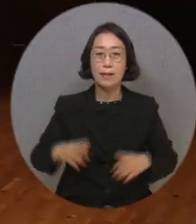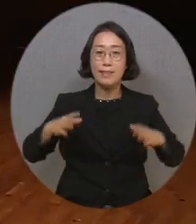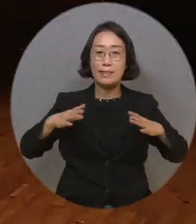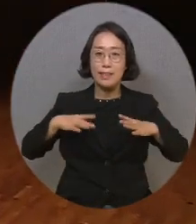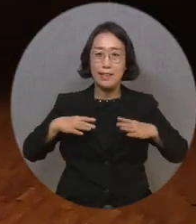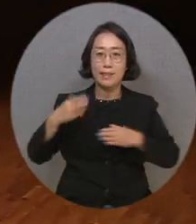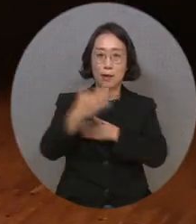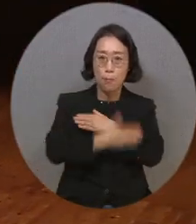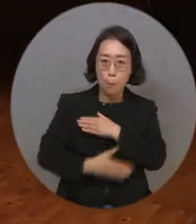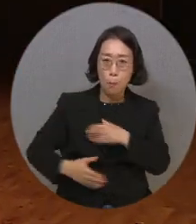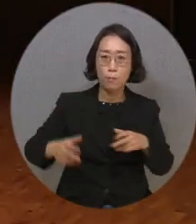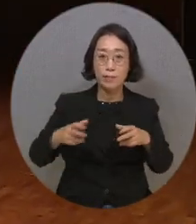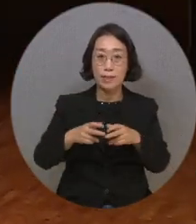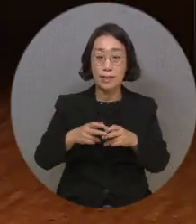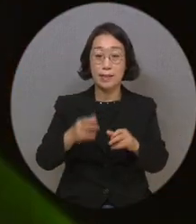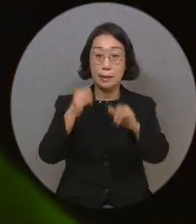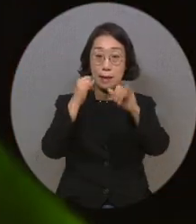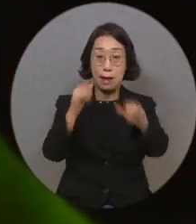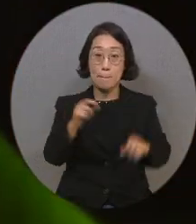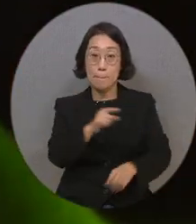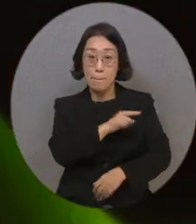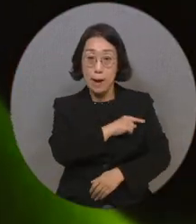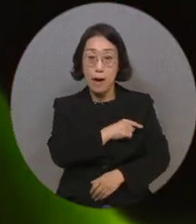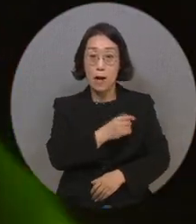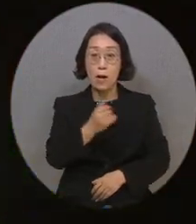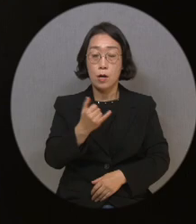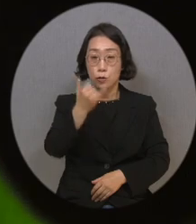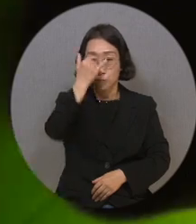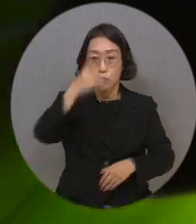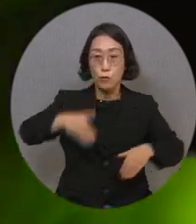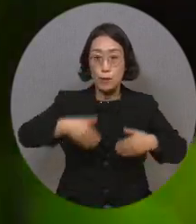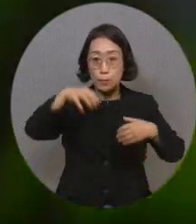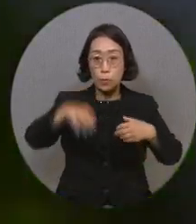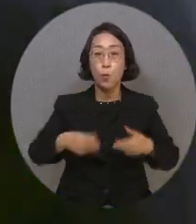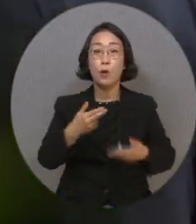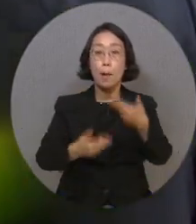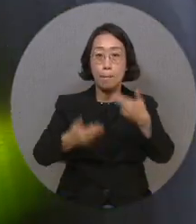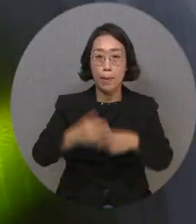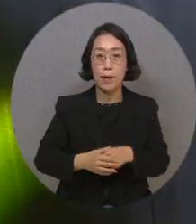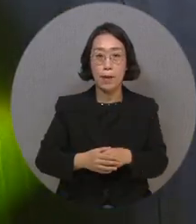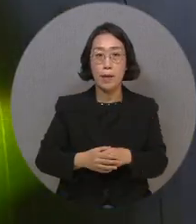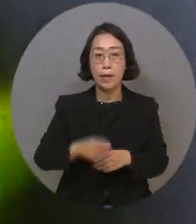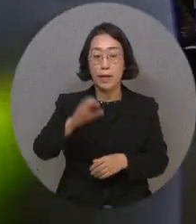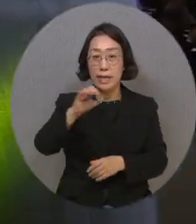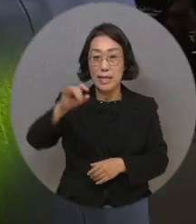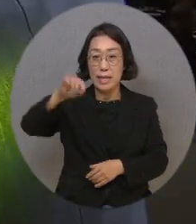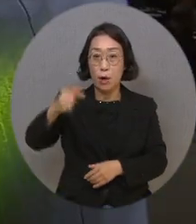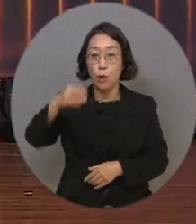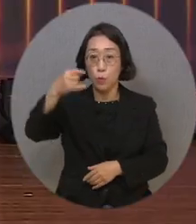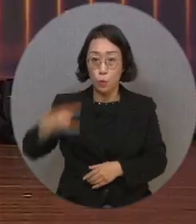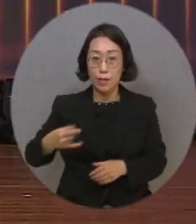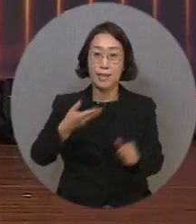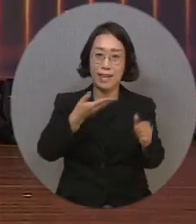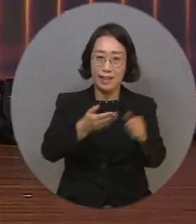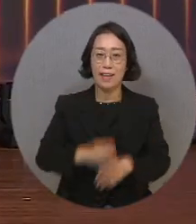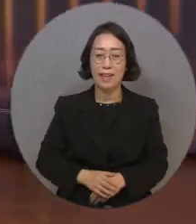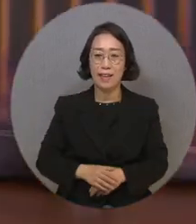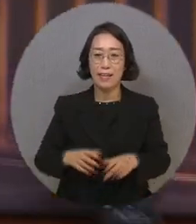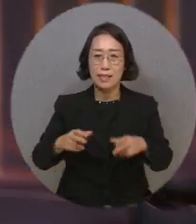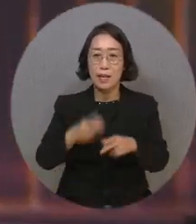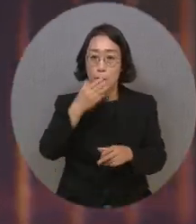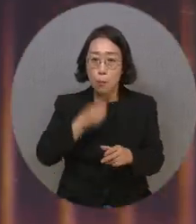자랑스러운 지체장애인상의 대상은 충청남도 지체장애인협회 이건희 협회장에게, 장애인 복지